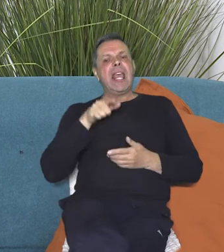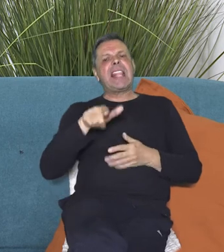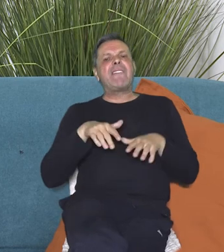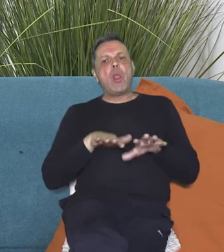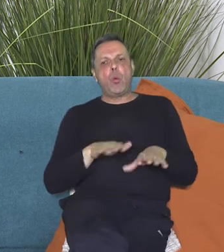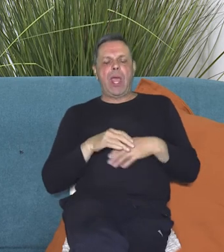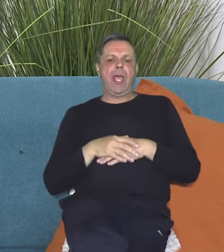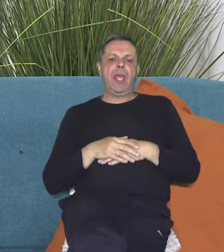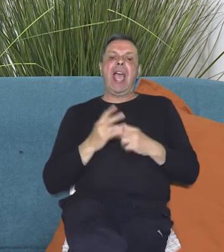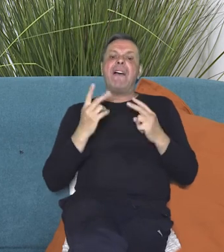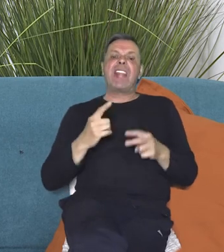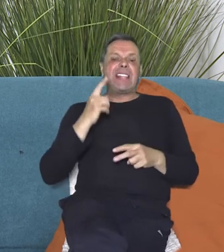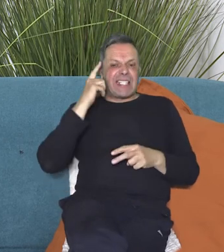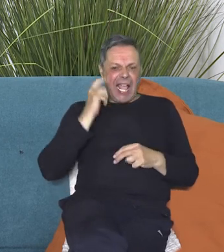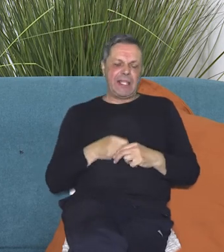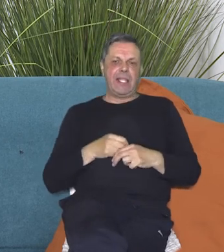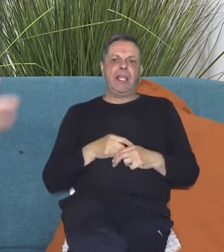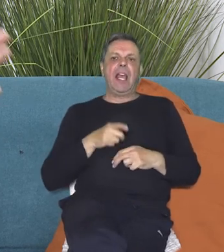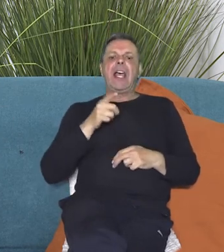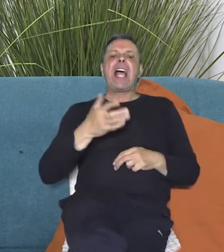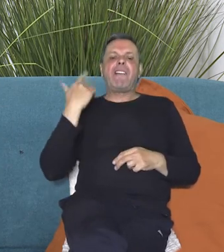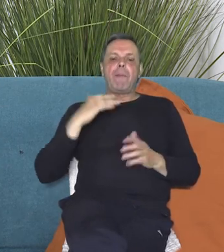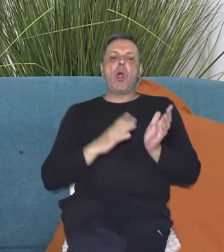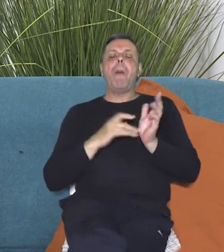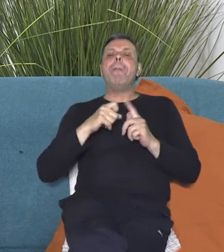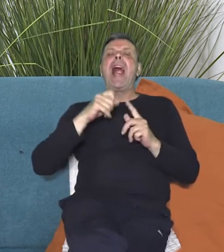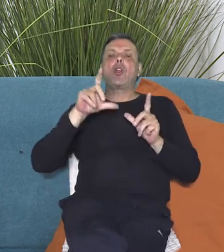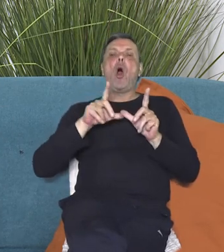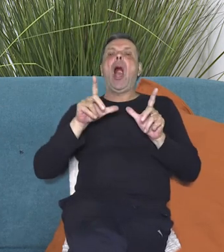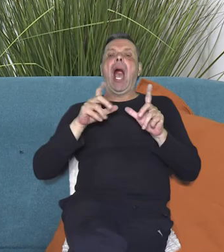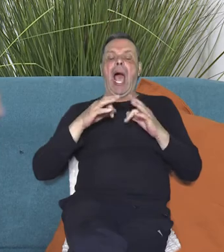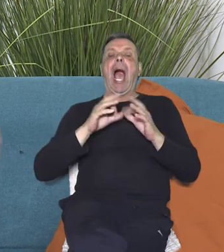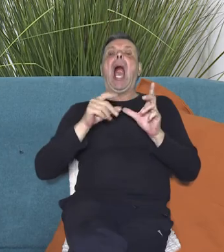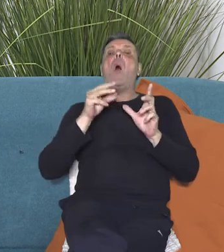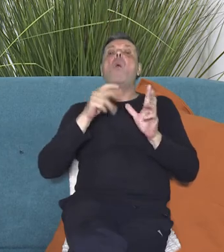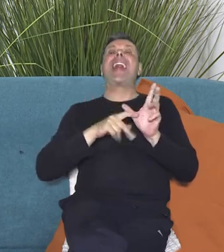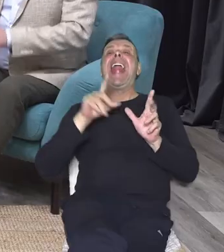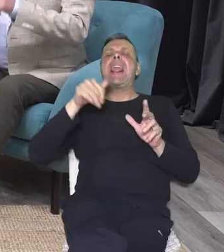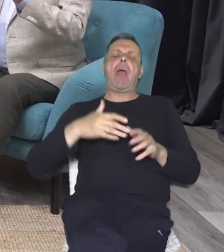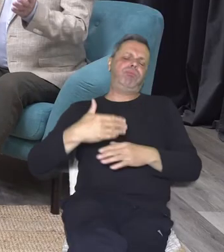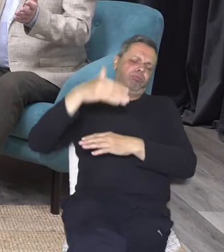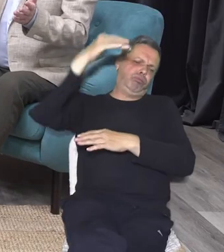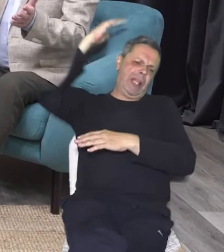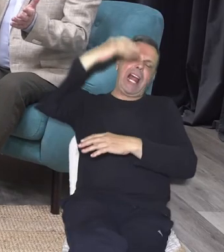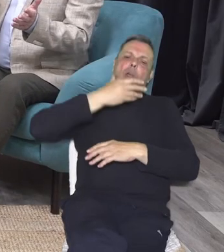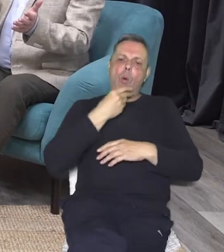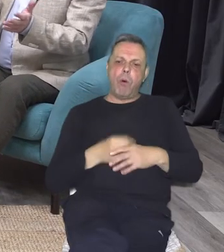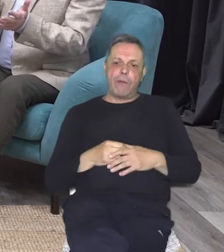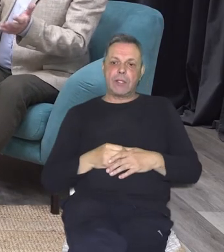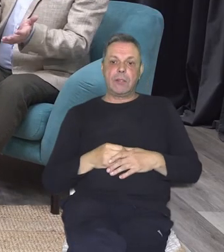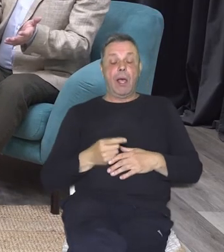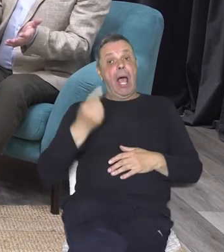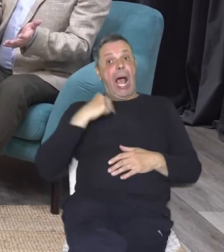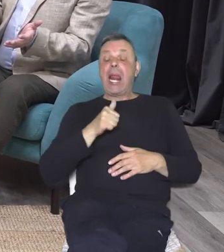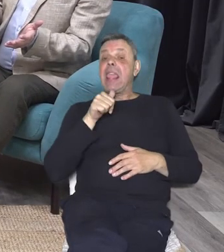I takve ljude vrijedi znati. Takav je bio Marko Aurelije, da krenemo daleko u povijest.